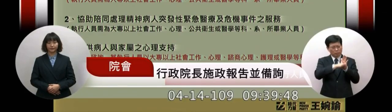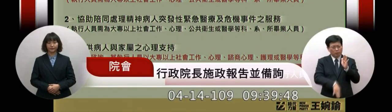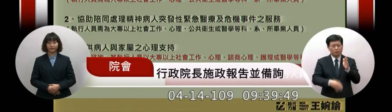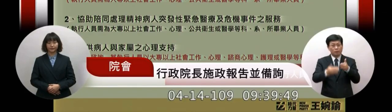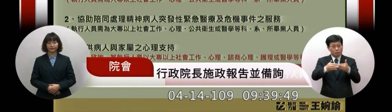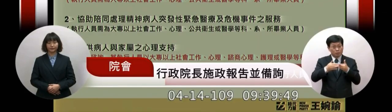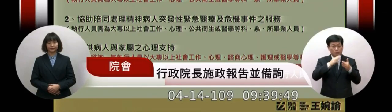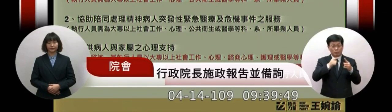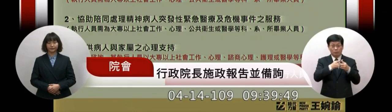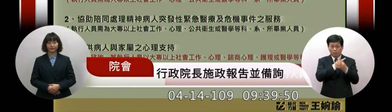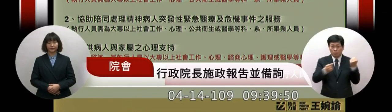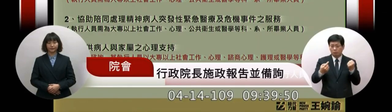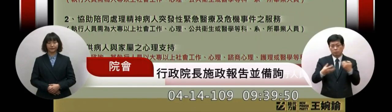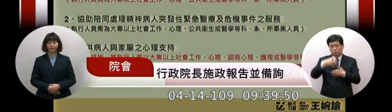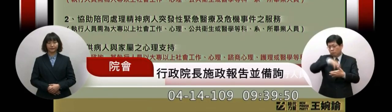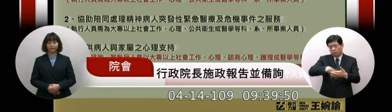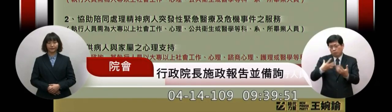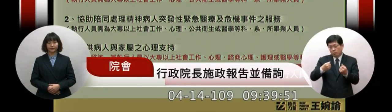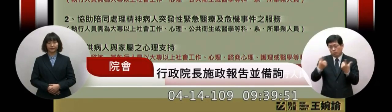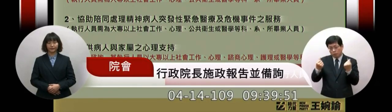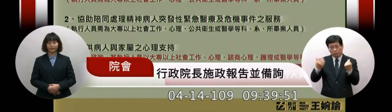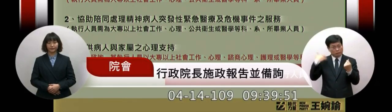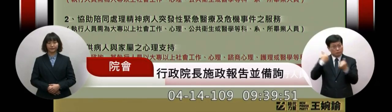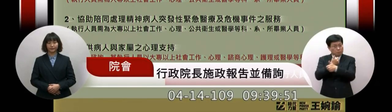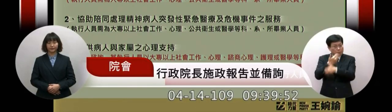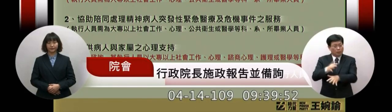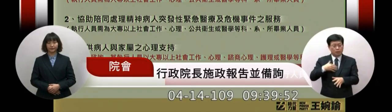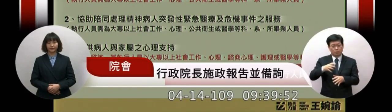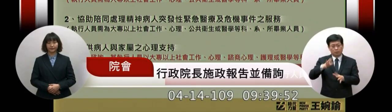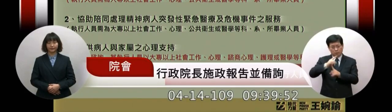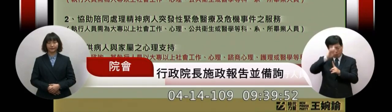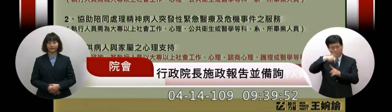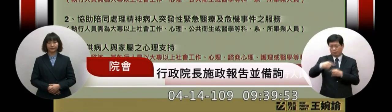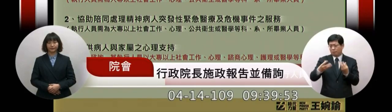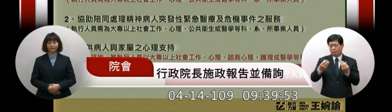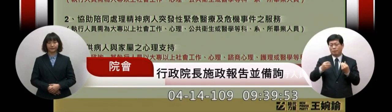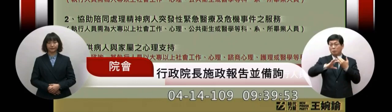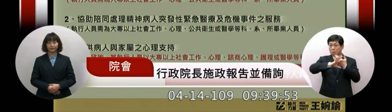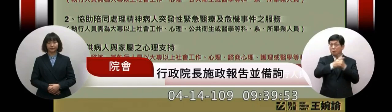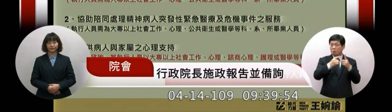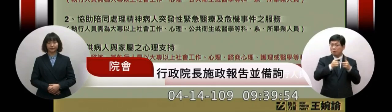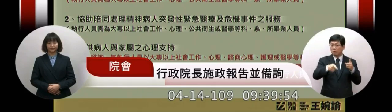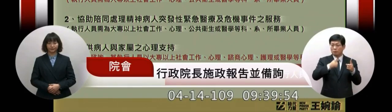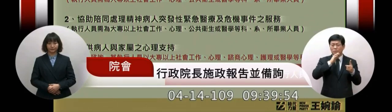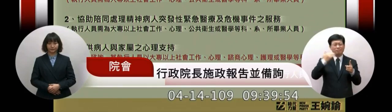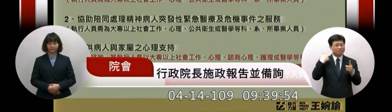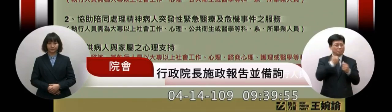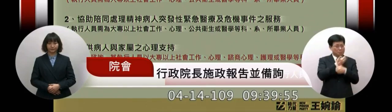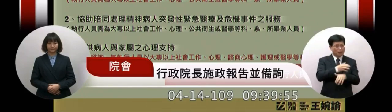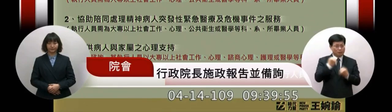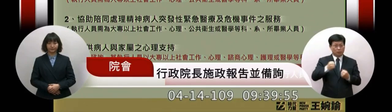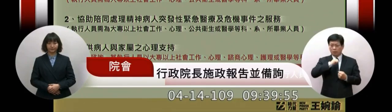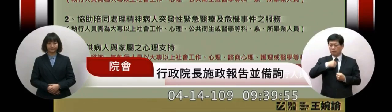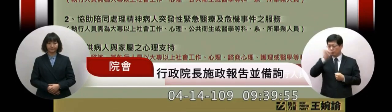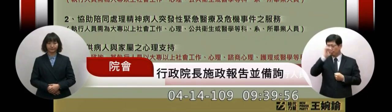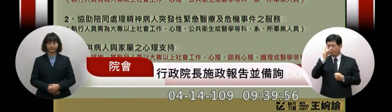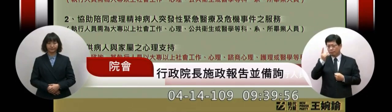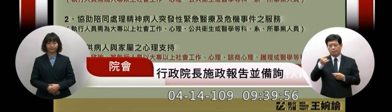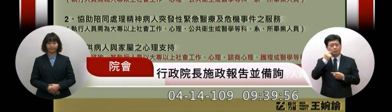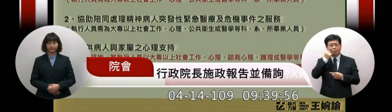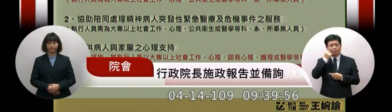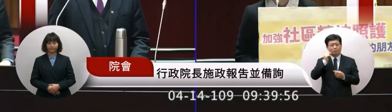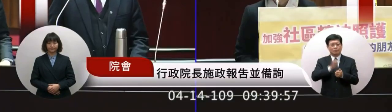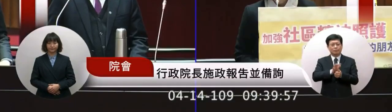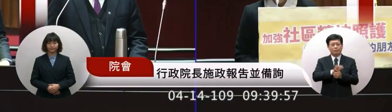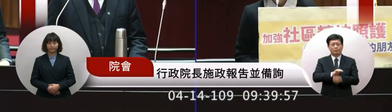要的人力其实完全没有包含了同侪，所以也就是说我们刚才上面提到国外认为的同侪就是过来人，他们其实在台湾是没有办法进行这样